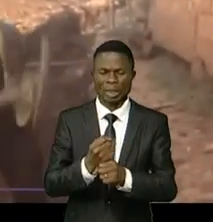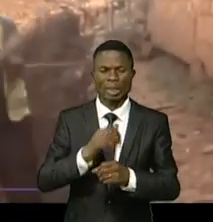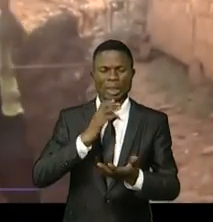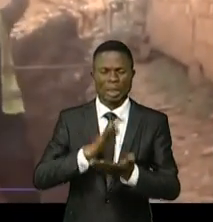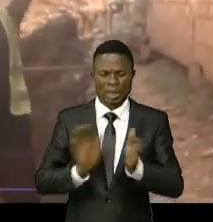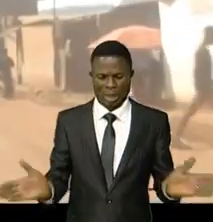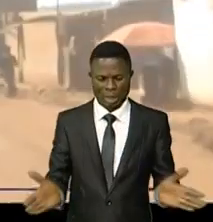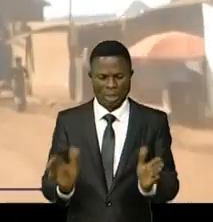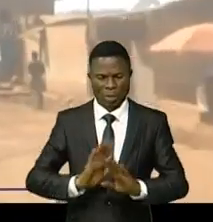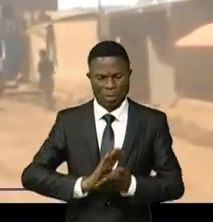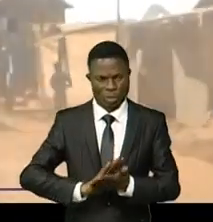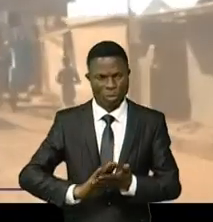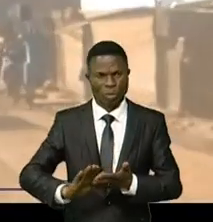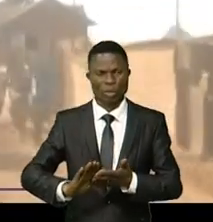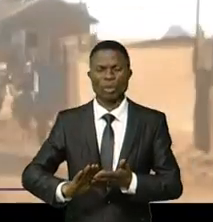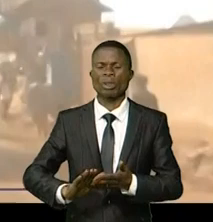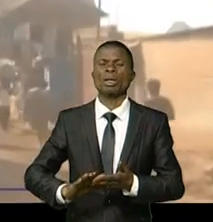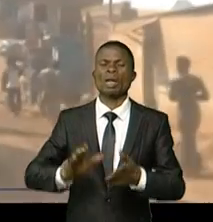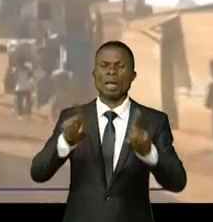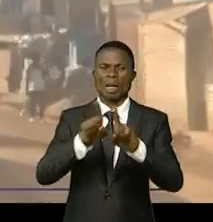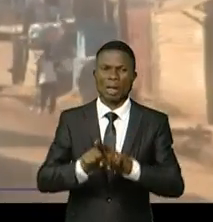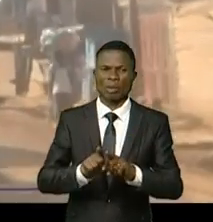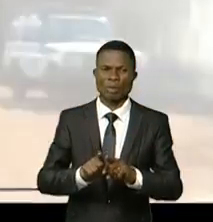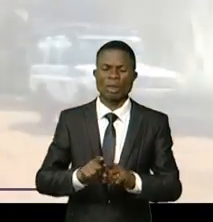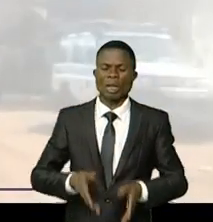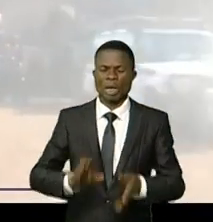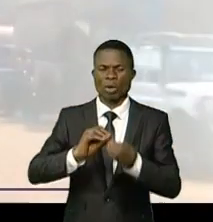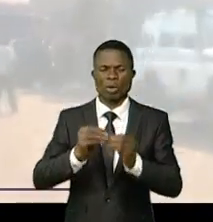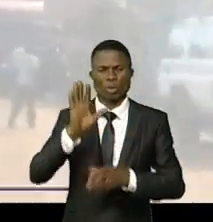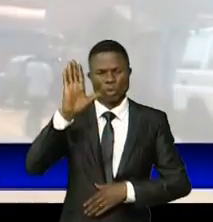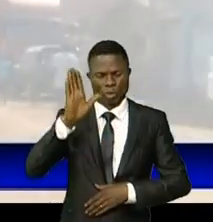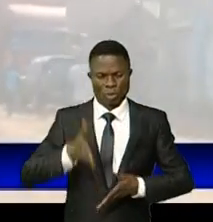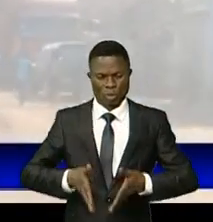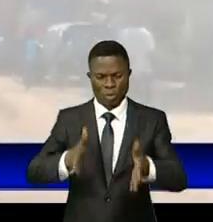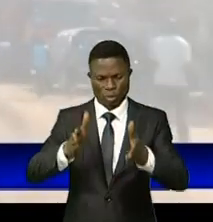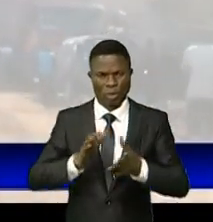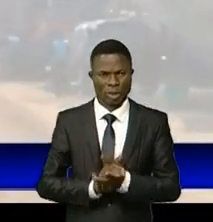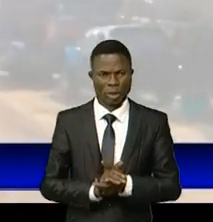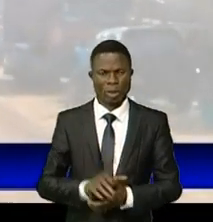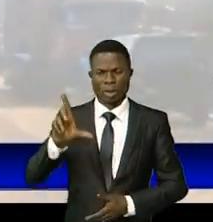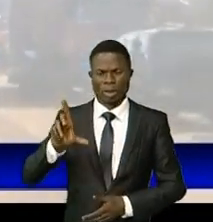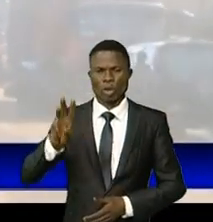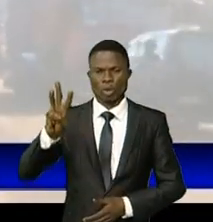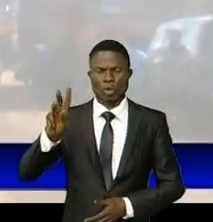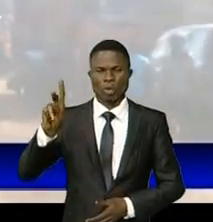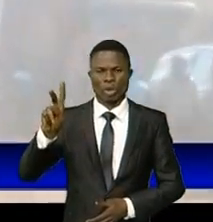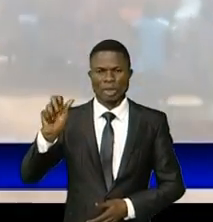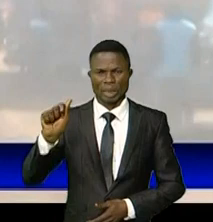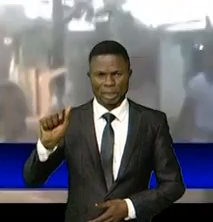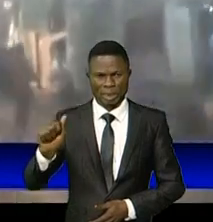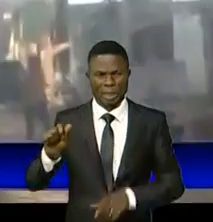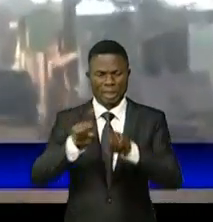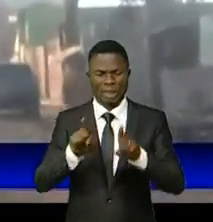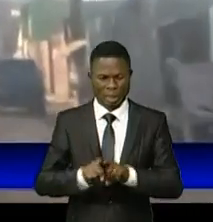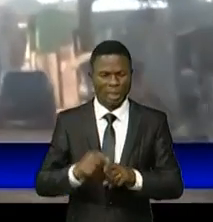d'assainissement. La jonction de cette route avec la route nationale numéro 5 sur le tronçon routier Uéia Nyantende soulage déjà